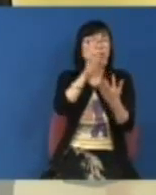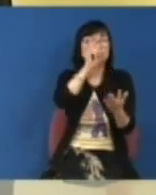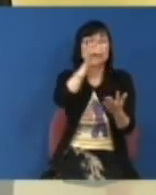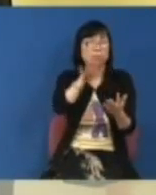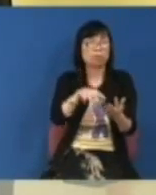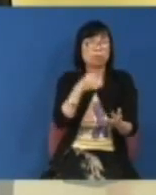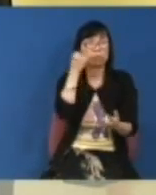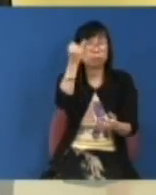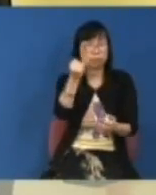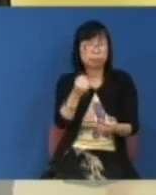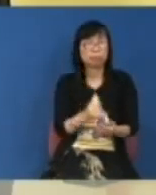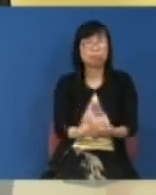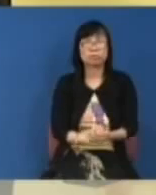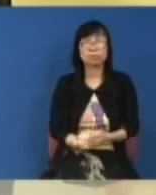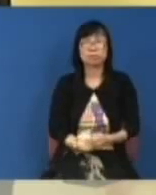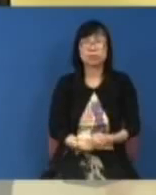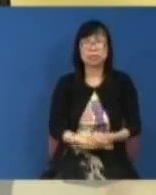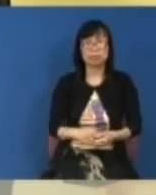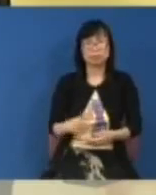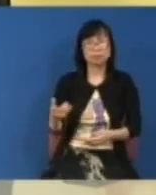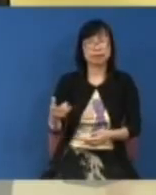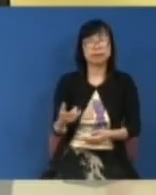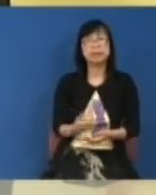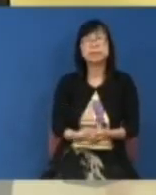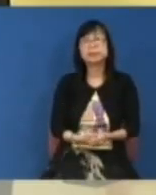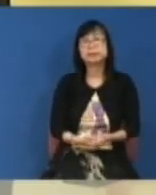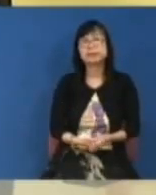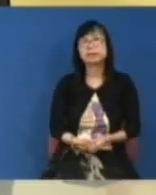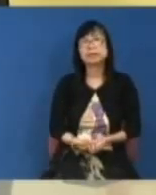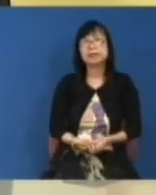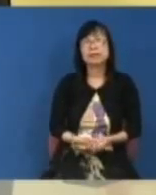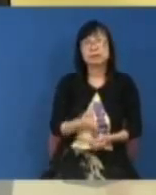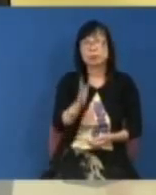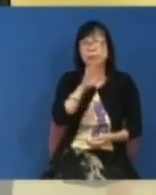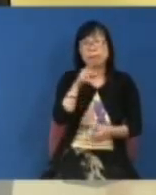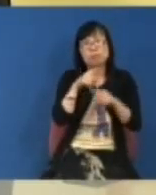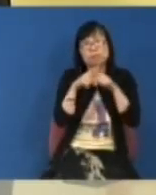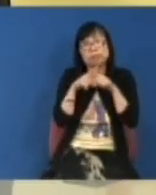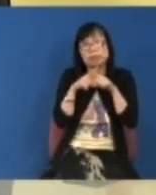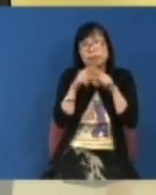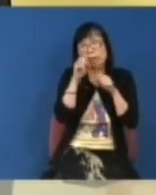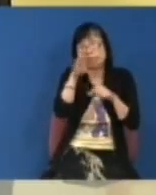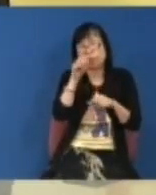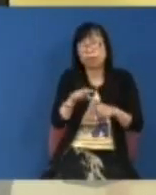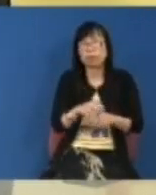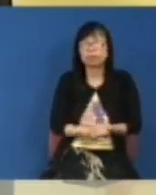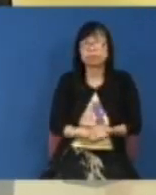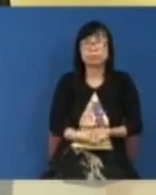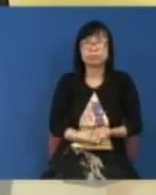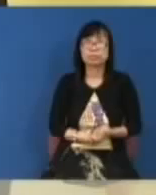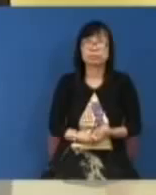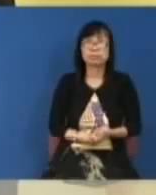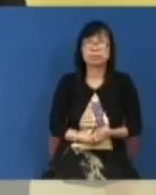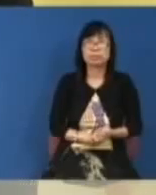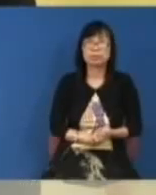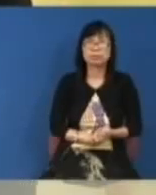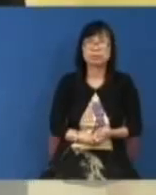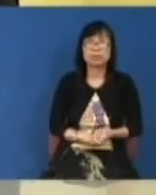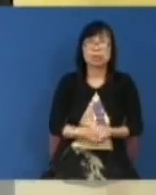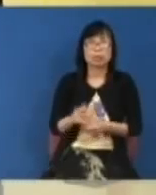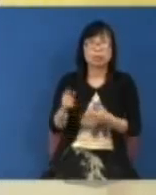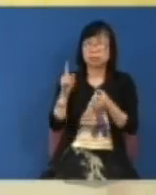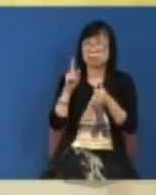做咯，係咪啊？而家最慘嘅就係佢又唔夠膽咁樣講。我諗即係為期不遠啦，始終